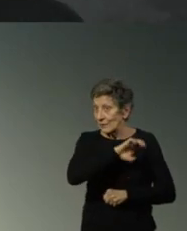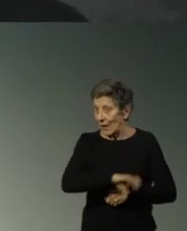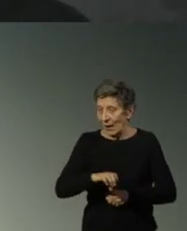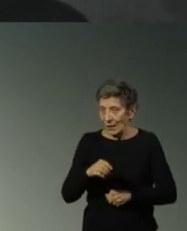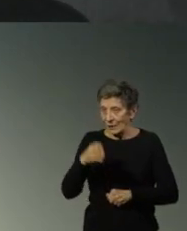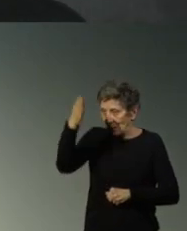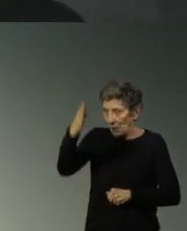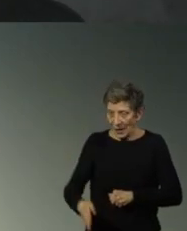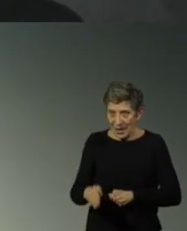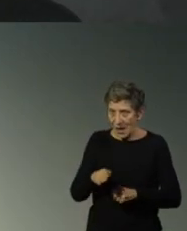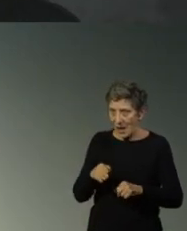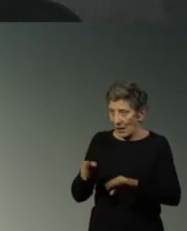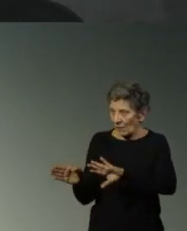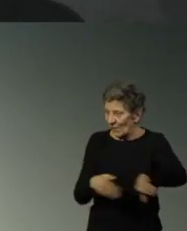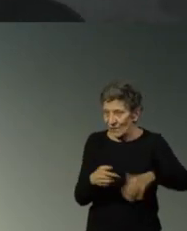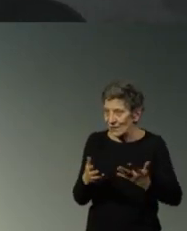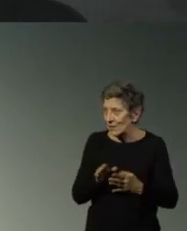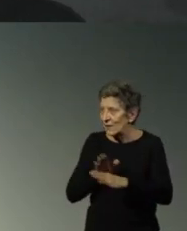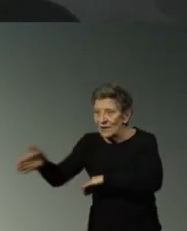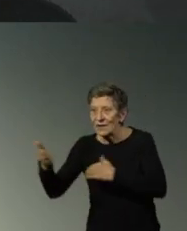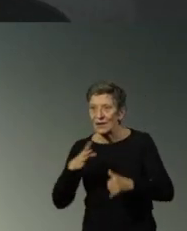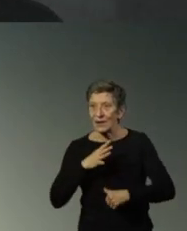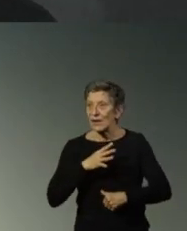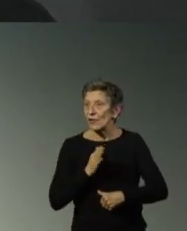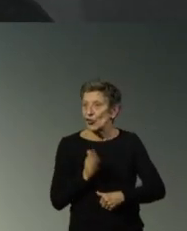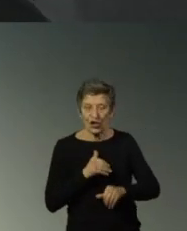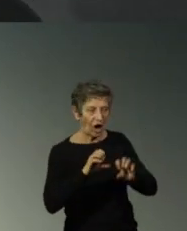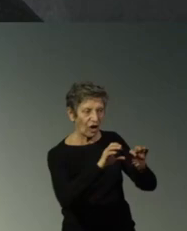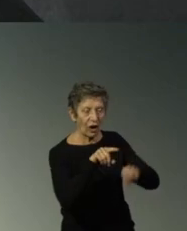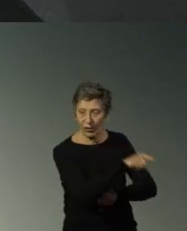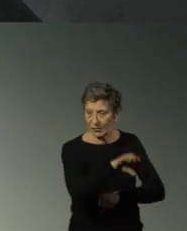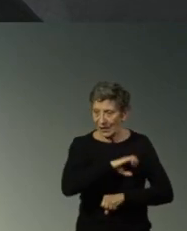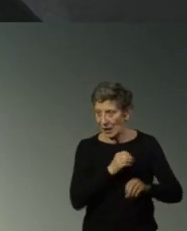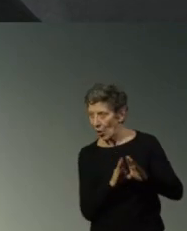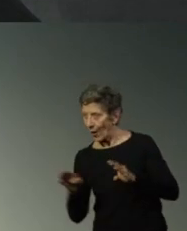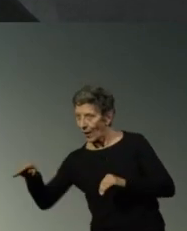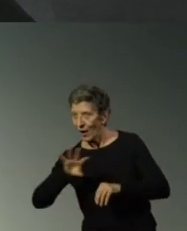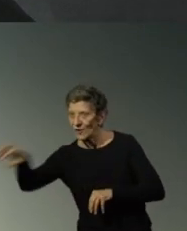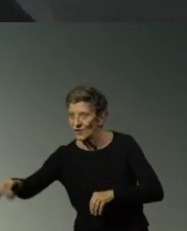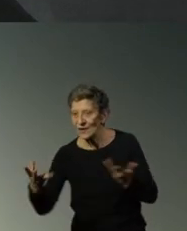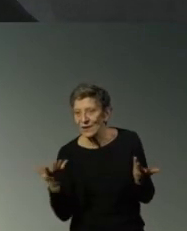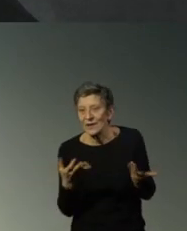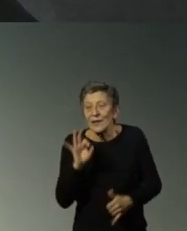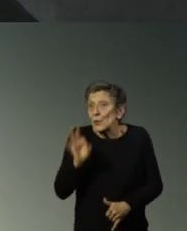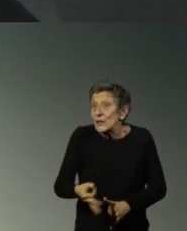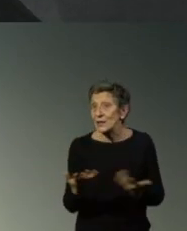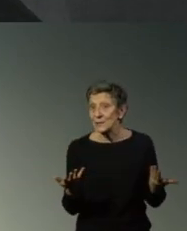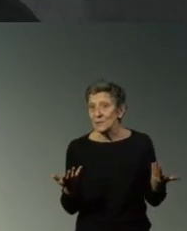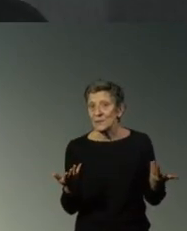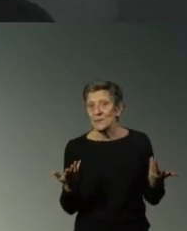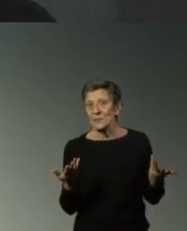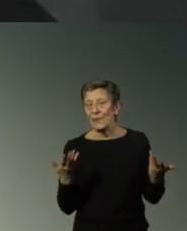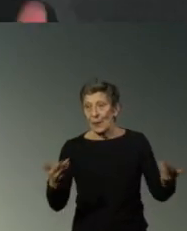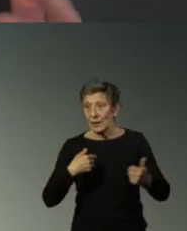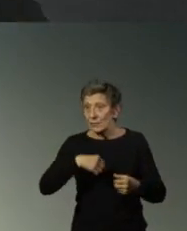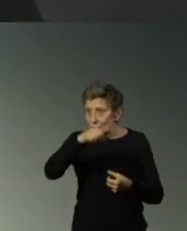tous les répulsifs, ou en tout cas les chiens qui les repoussent, etc. Mais Je me souviens de réunions à